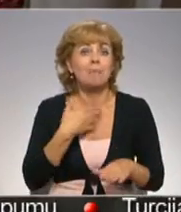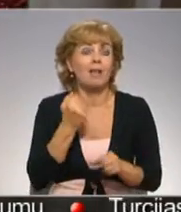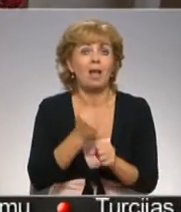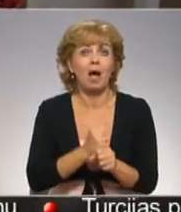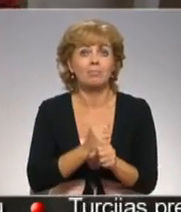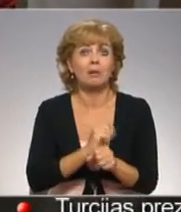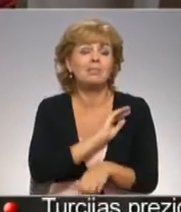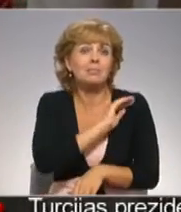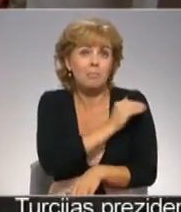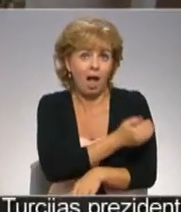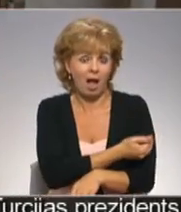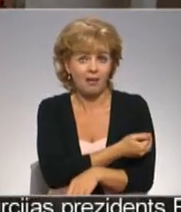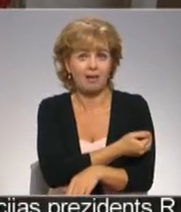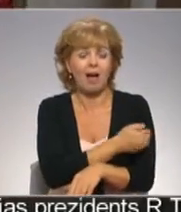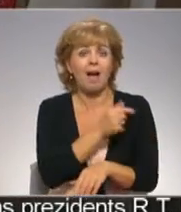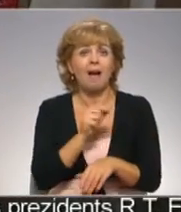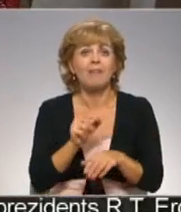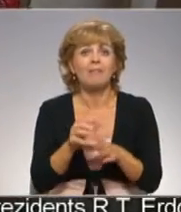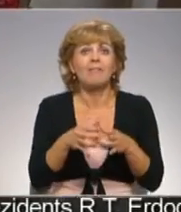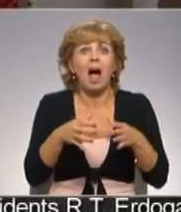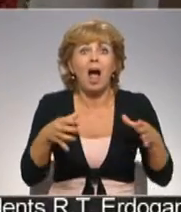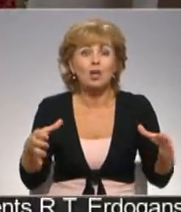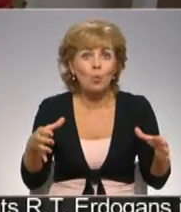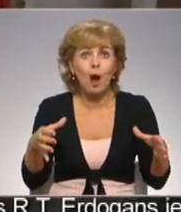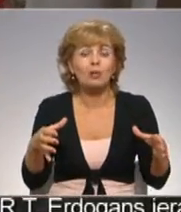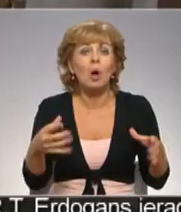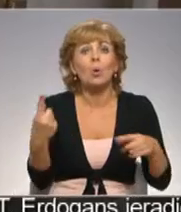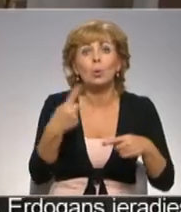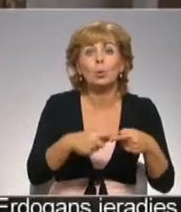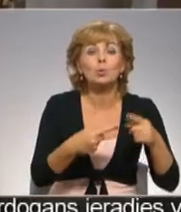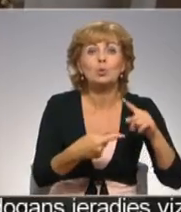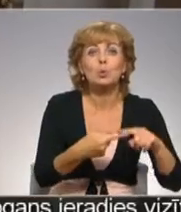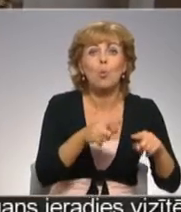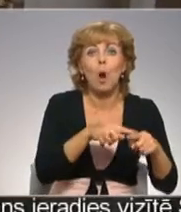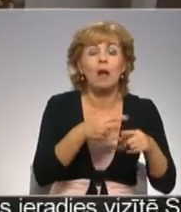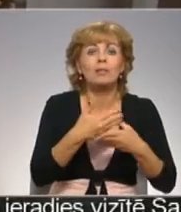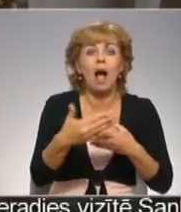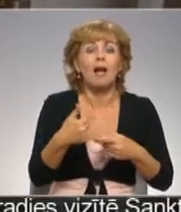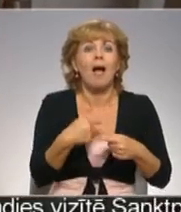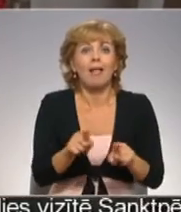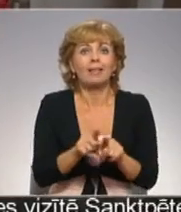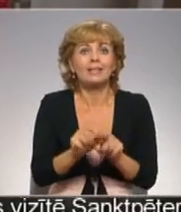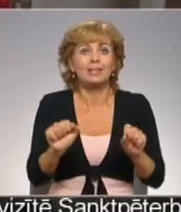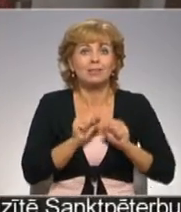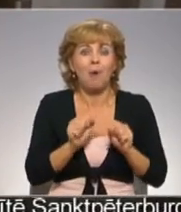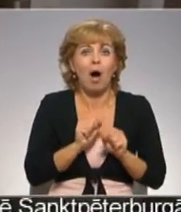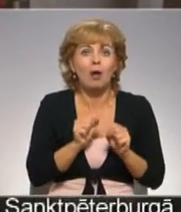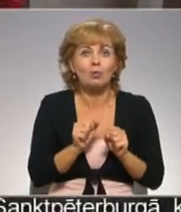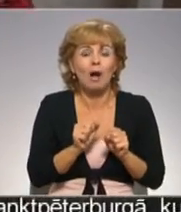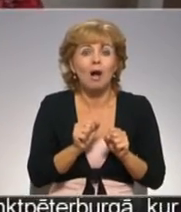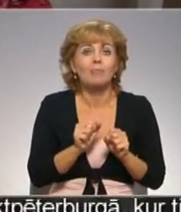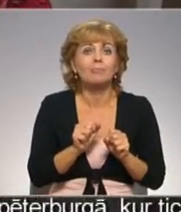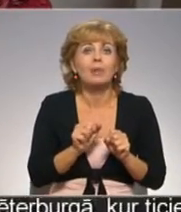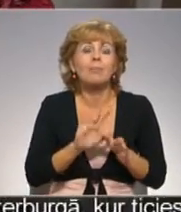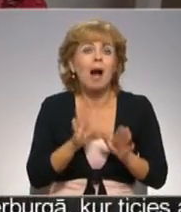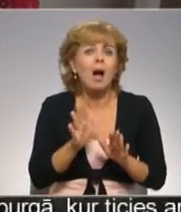es nevaru viņu. Es sāku vairot šito un krustoju tālāk, vai ne? Tas tā kā sportists, ja tu dabū atrauties pa kaut kādu